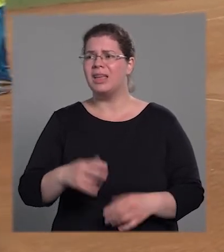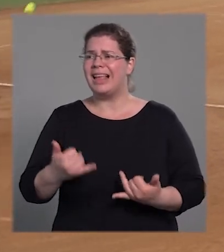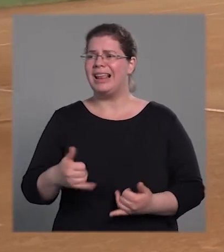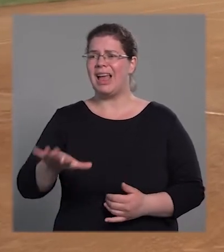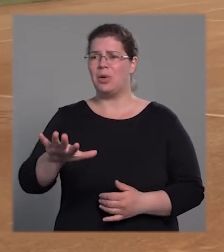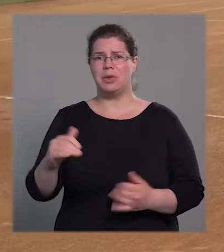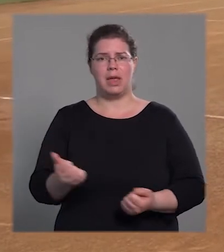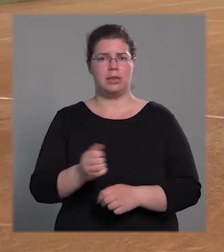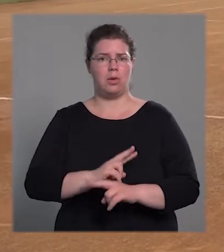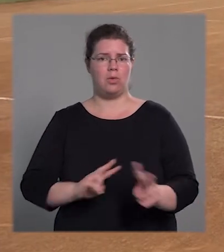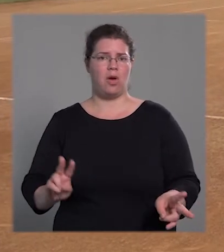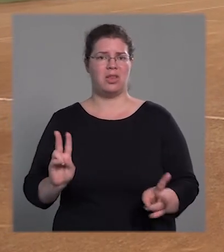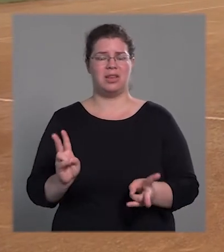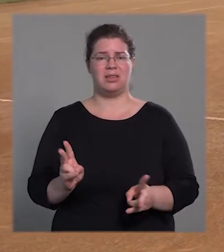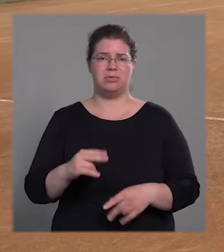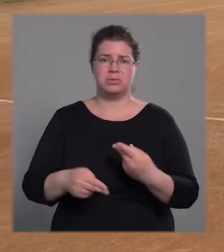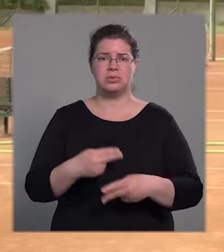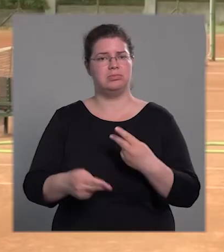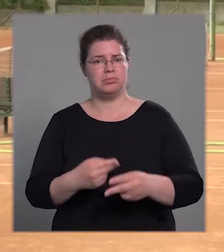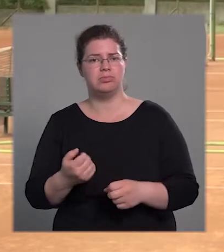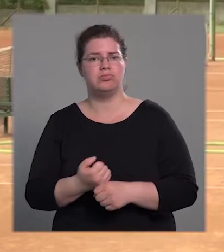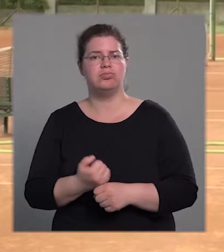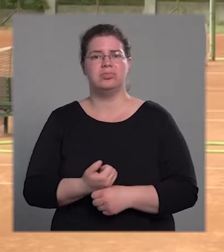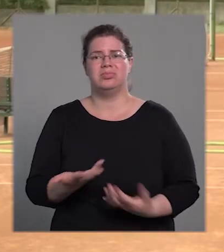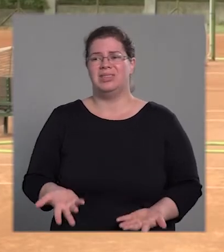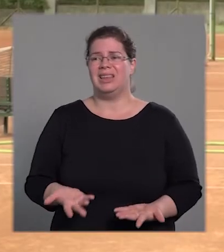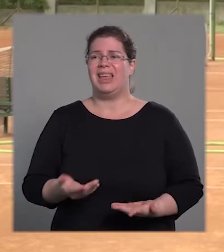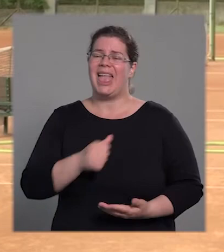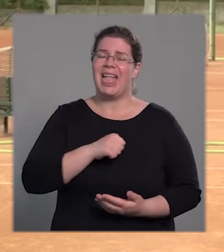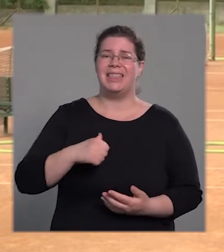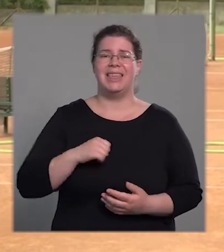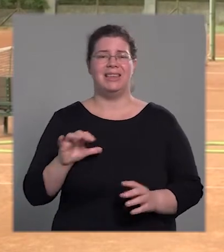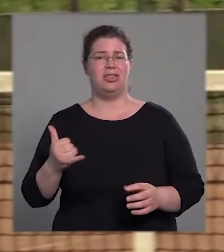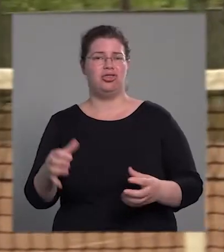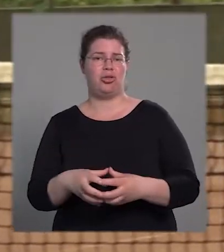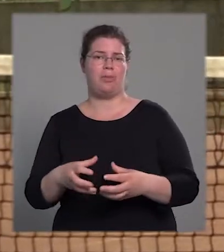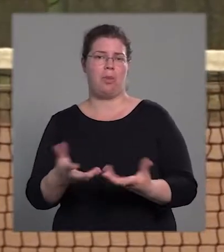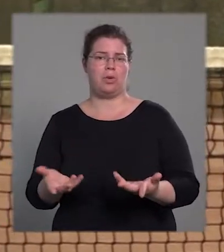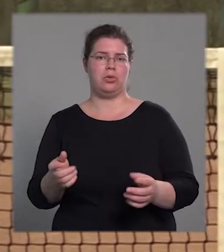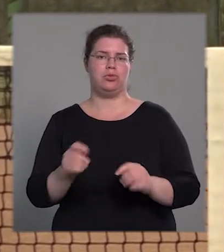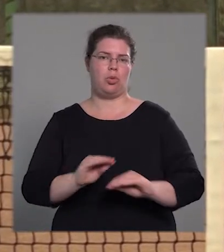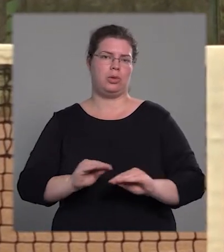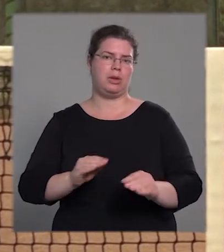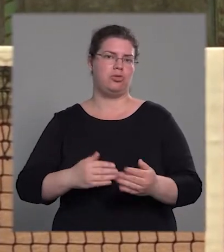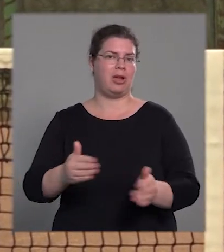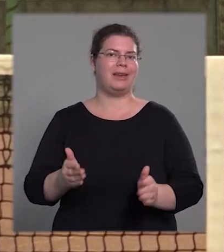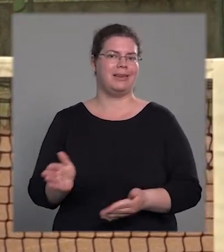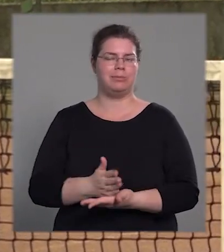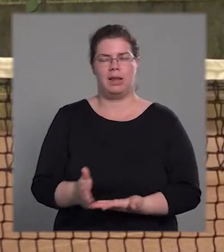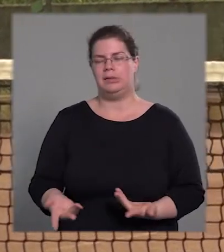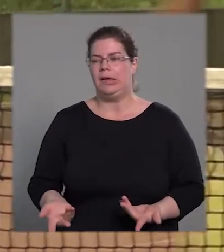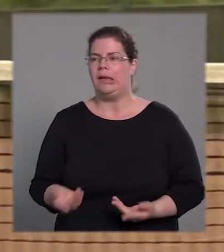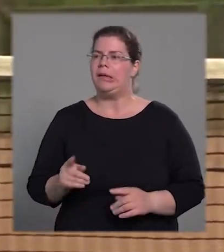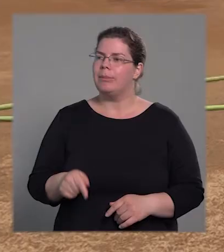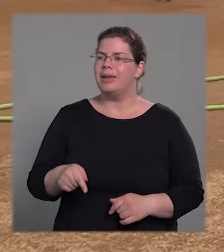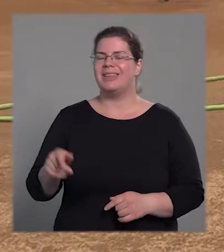nálunk, és gyerekek, illetve felnőttekkel, egyéni és csoportos oktatás keretein belül. A tenisznek egy ilyen átfogó, tudom, hogy